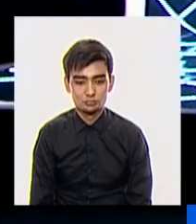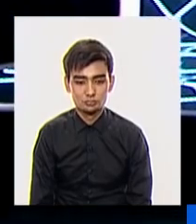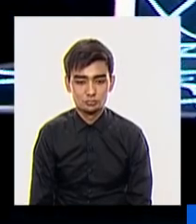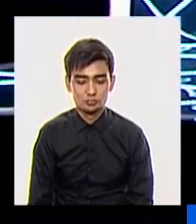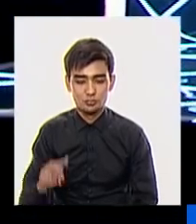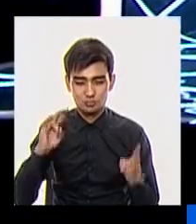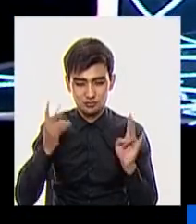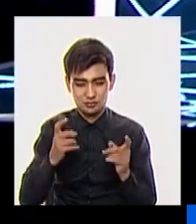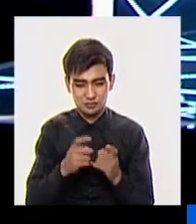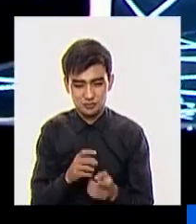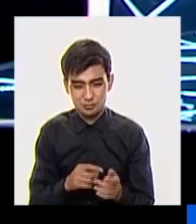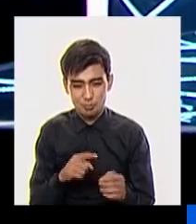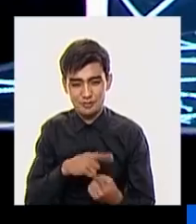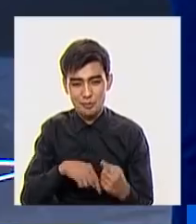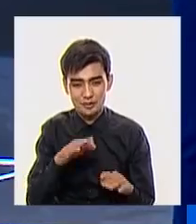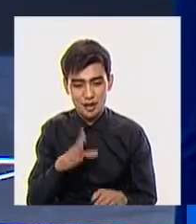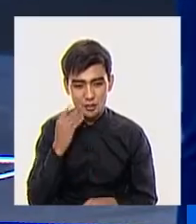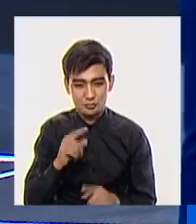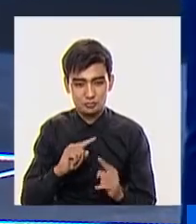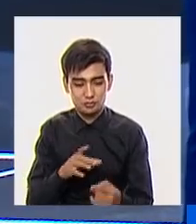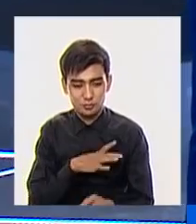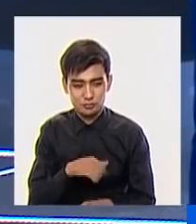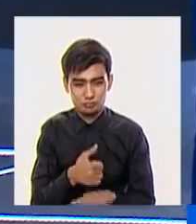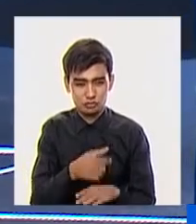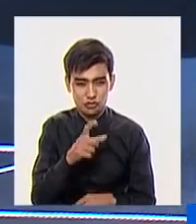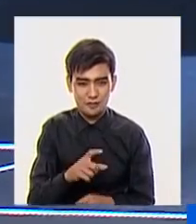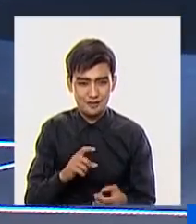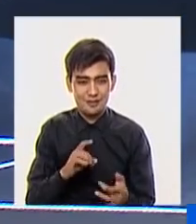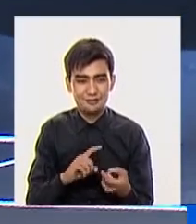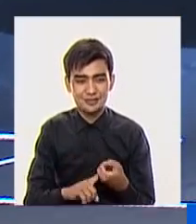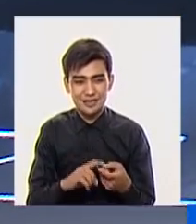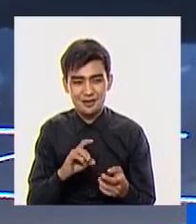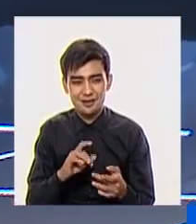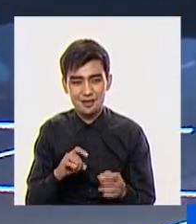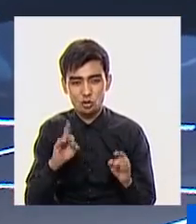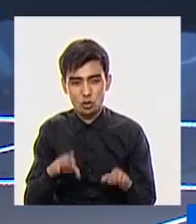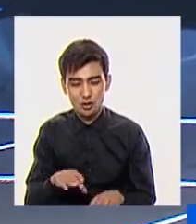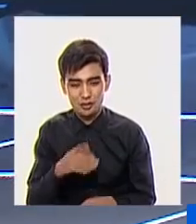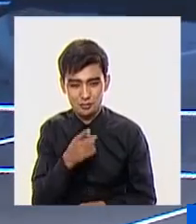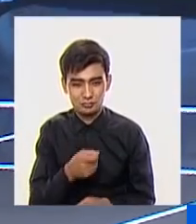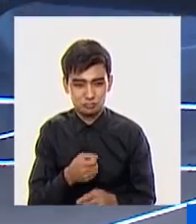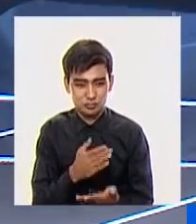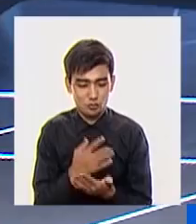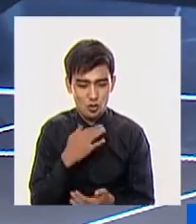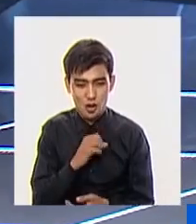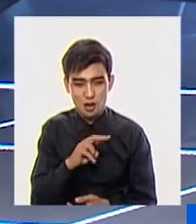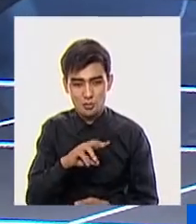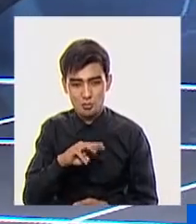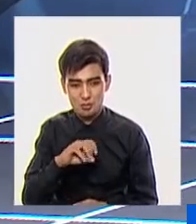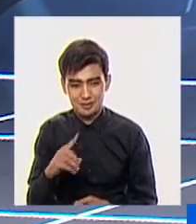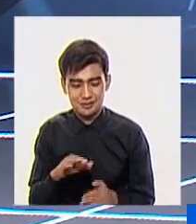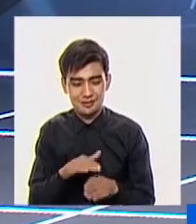Громкий скандал в бизнес-среде. В Алматы задержали сооснователя сети ресторанов «Промеджана Групп» Алмаза Абдыгапарова, сообщает газета